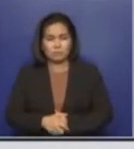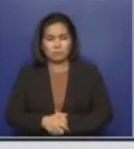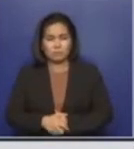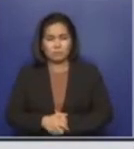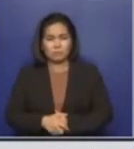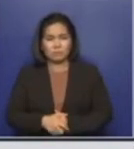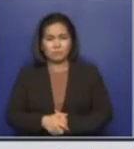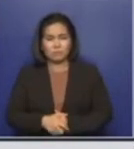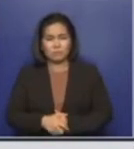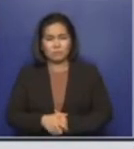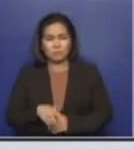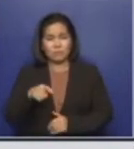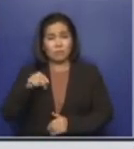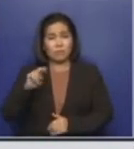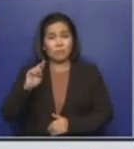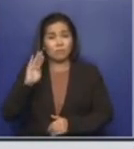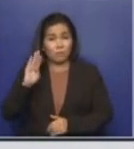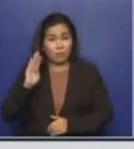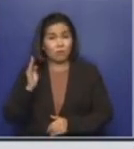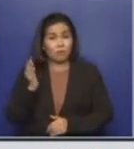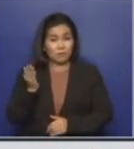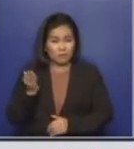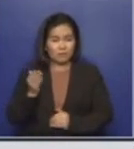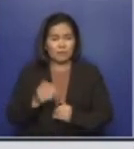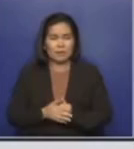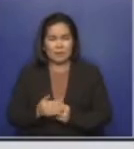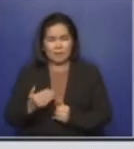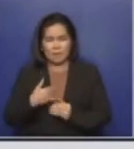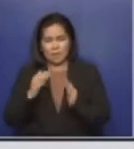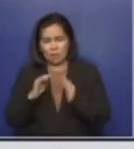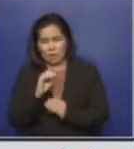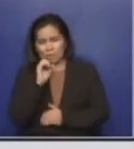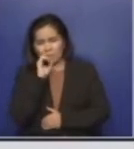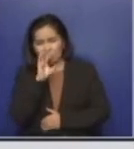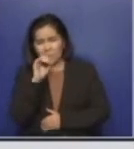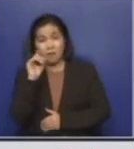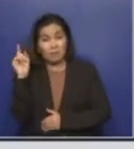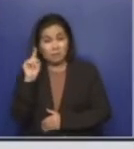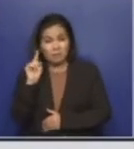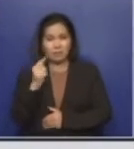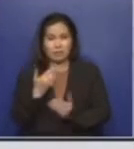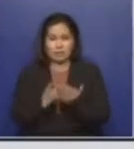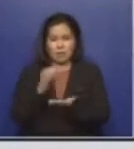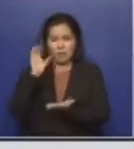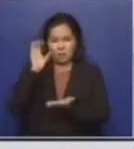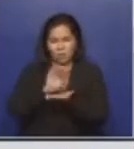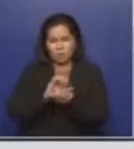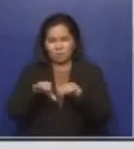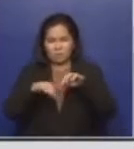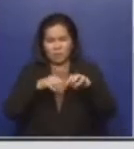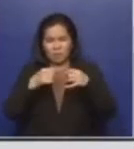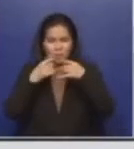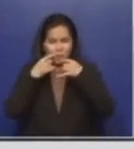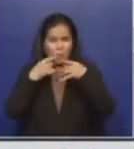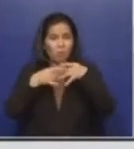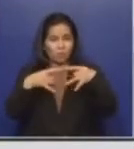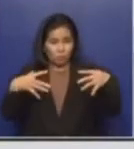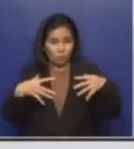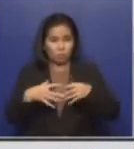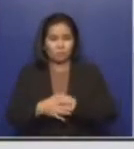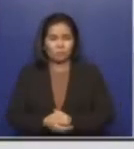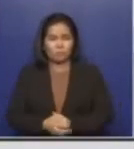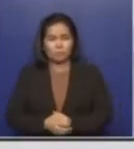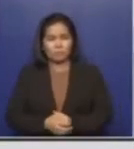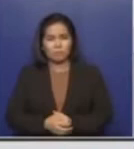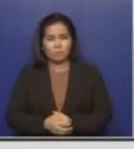บับนี้หลายท่านก็บอกแล้วว่าเป็นการจัดงบประมาณไม่เหมาะสมกับสถานการณ์หล